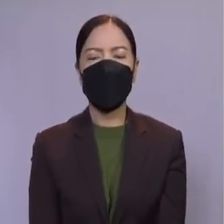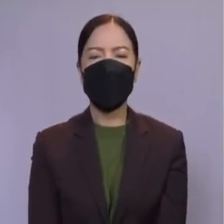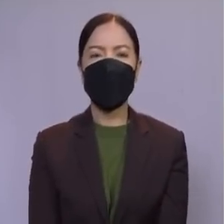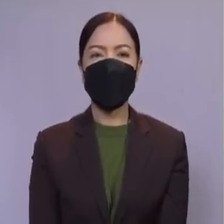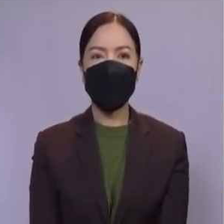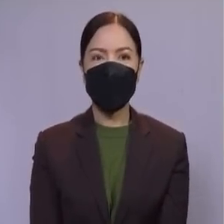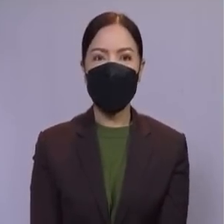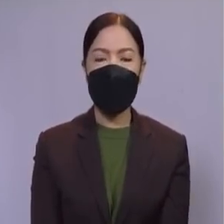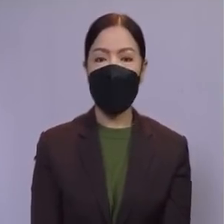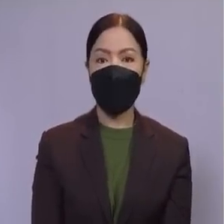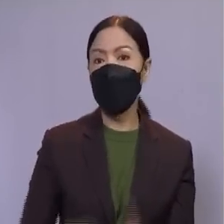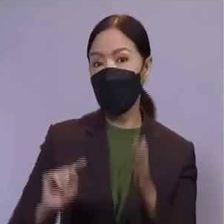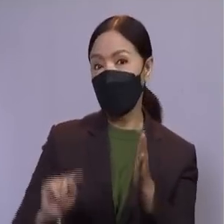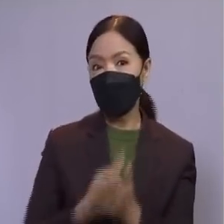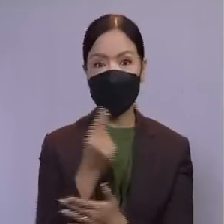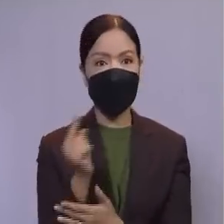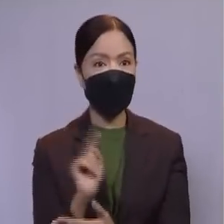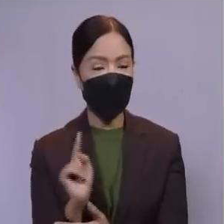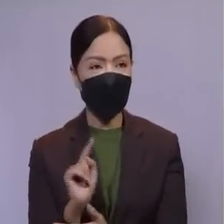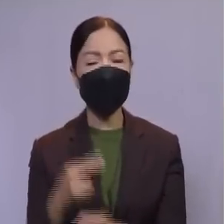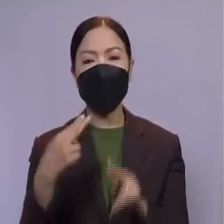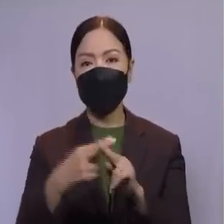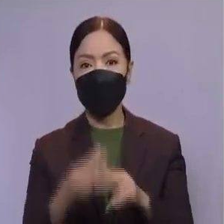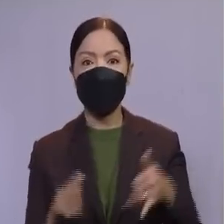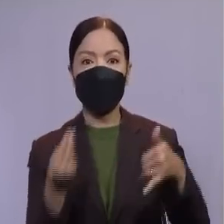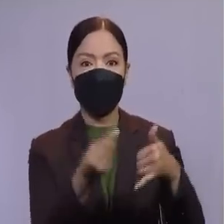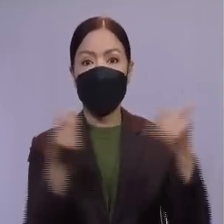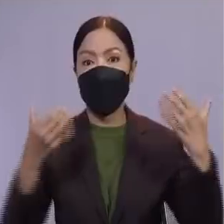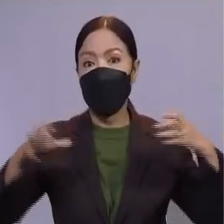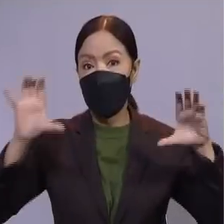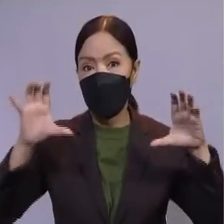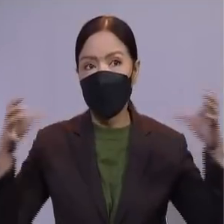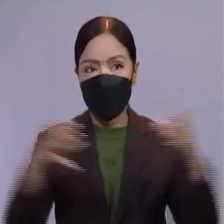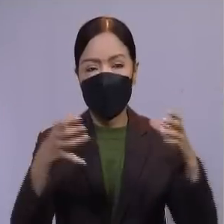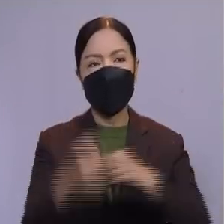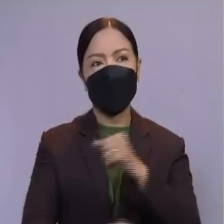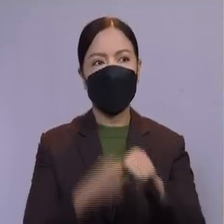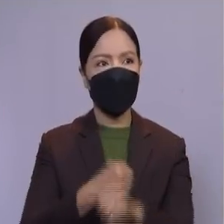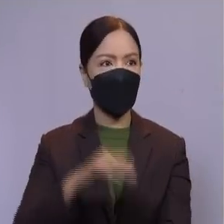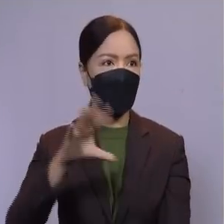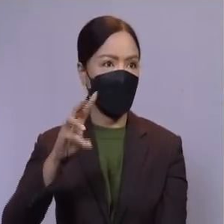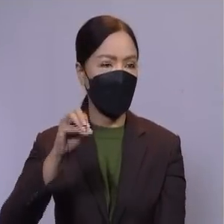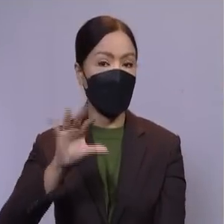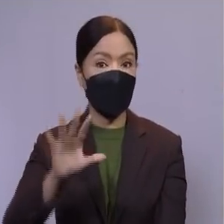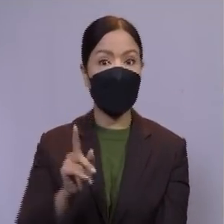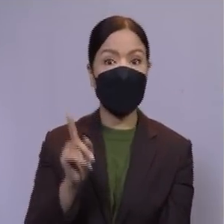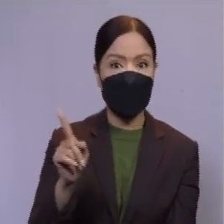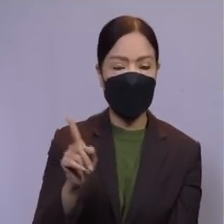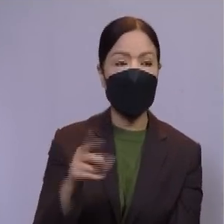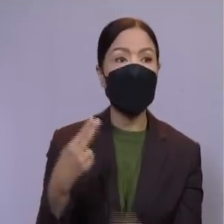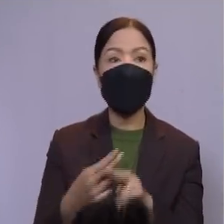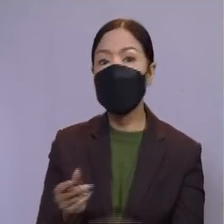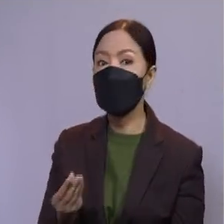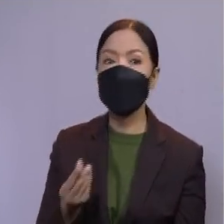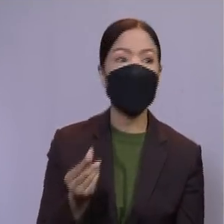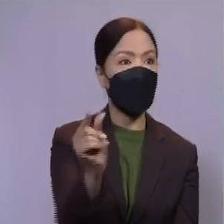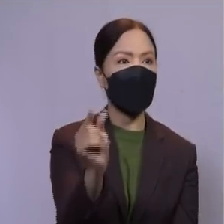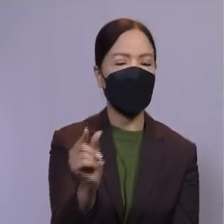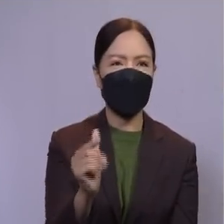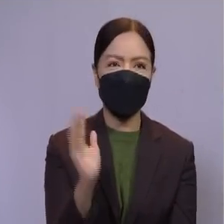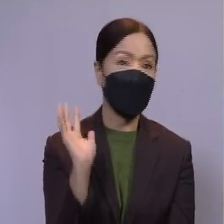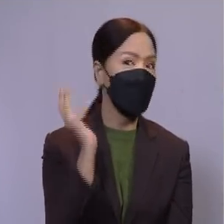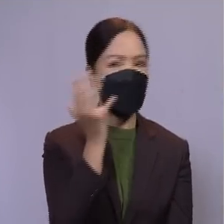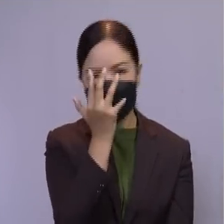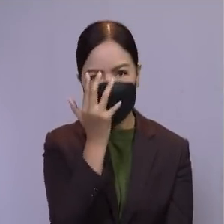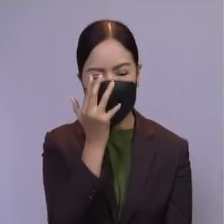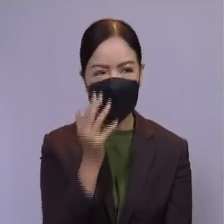คุณผู้ชมฮะเริ่มกันที่ฉายารัฐบาลปี 65ถูกต้องว่าหน้ากากคนดีนี่ฮะ